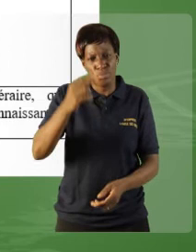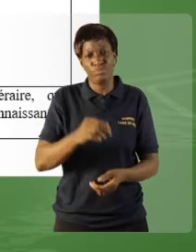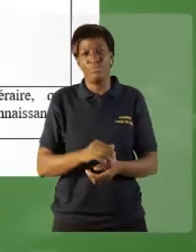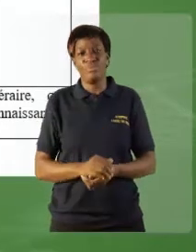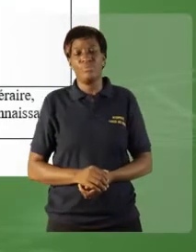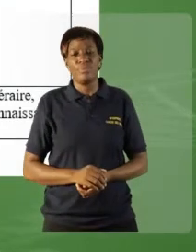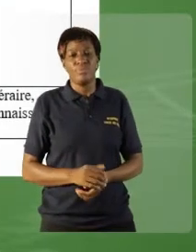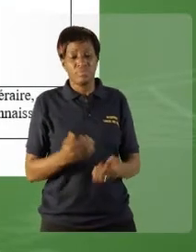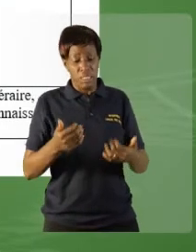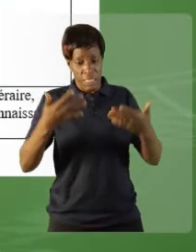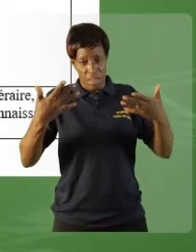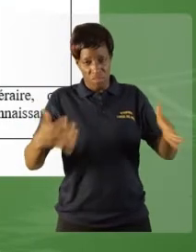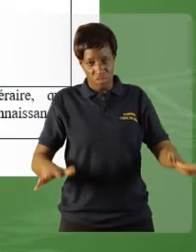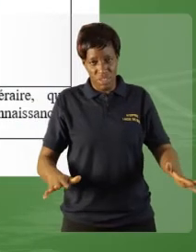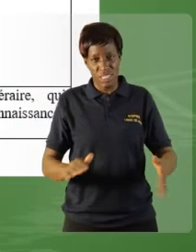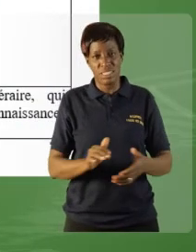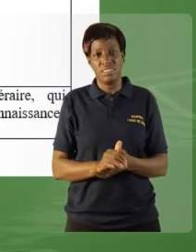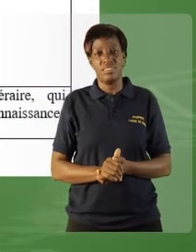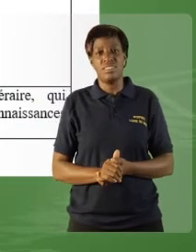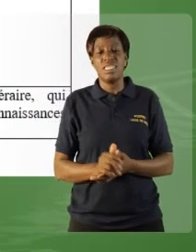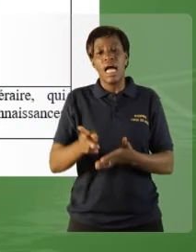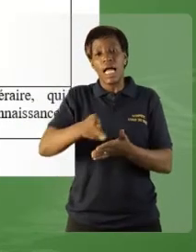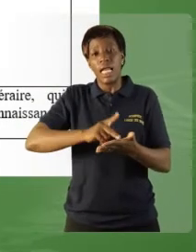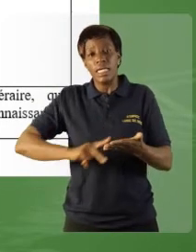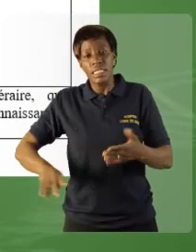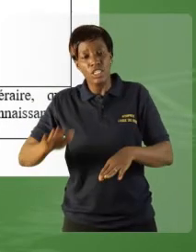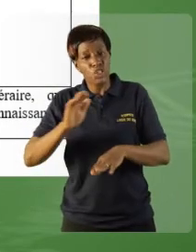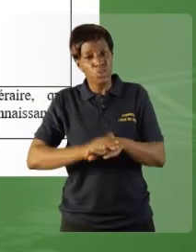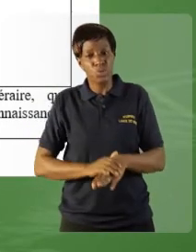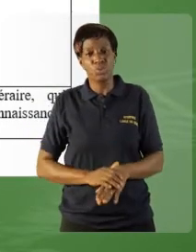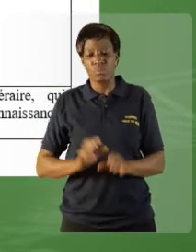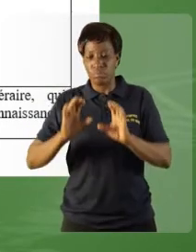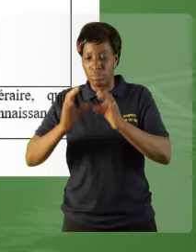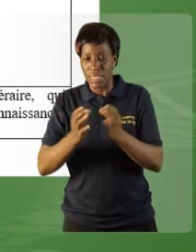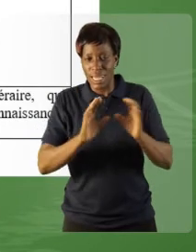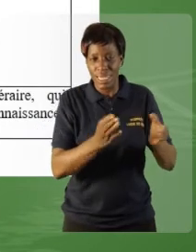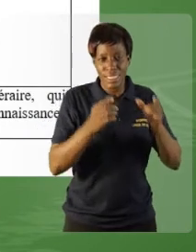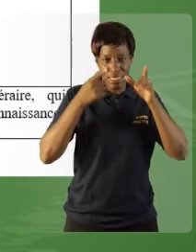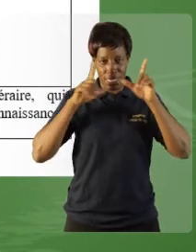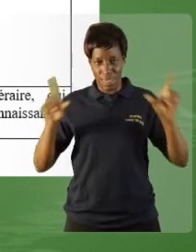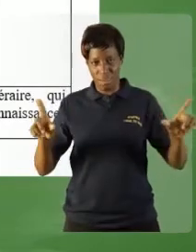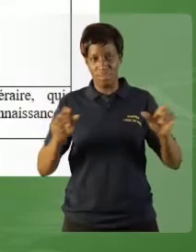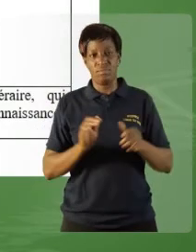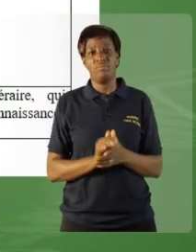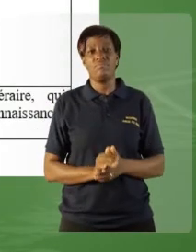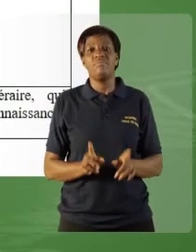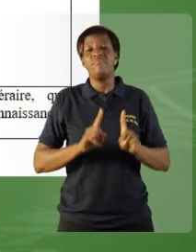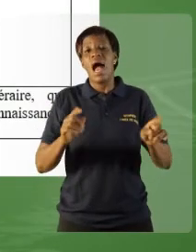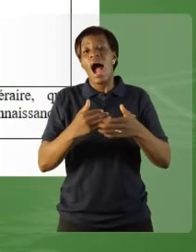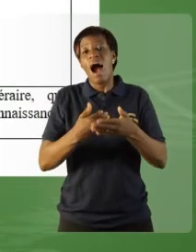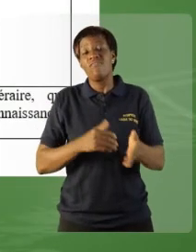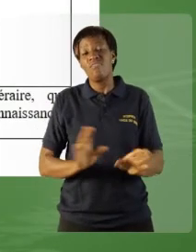finir la séance sur les registres de langue. Mais avant de passer à